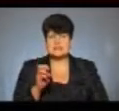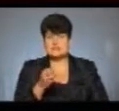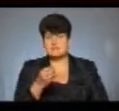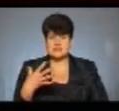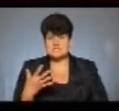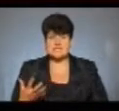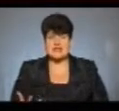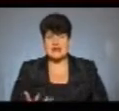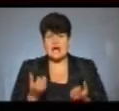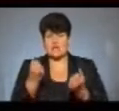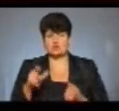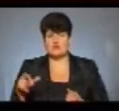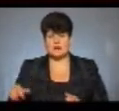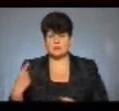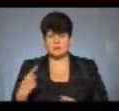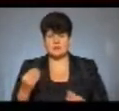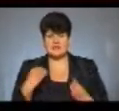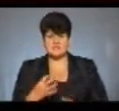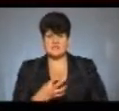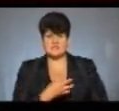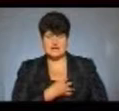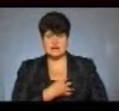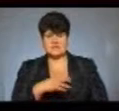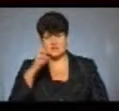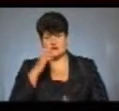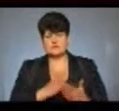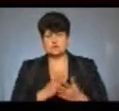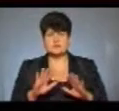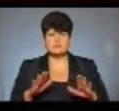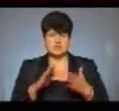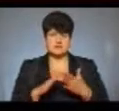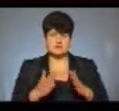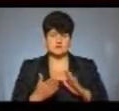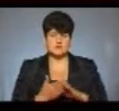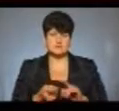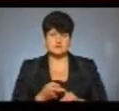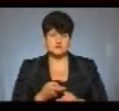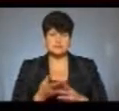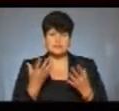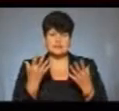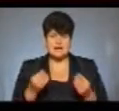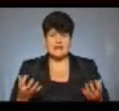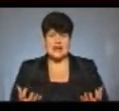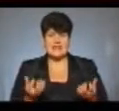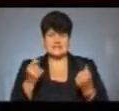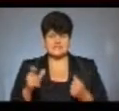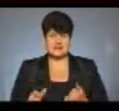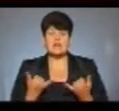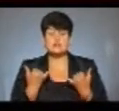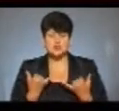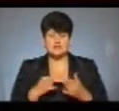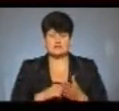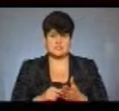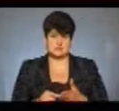Триста рятувальників області нагородили відзнаками від Державної служби надзвичайних ситуацій з нагоди Дня рятівника, які відзначають сьогодні.